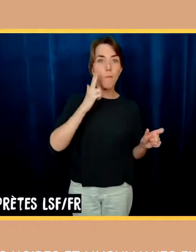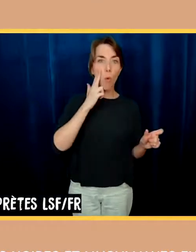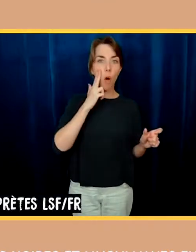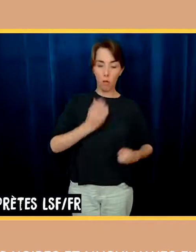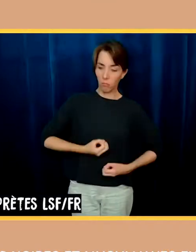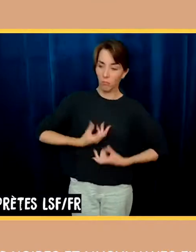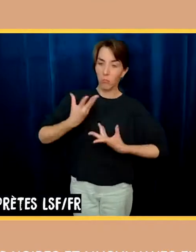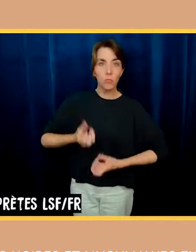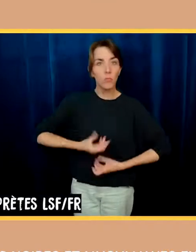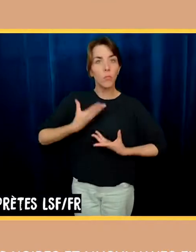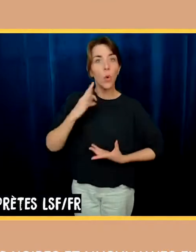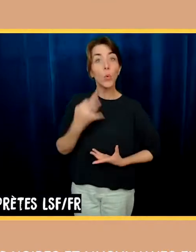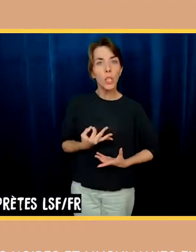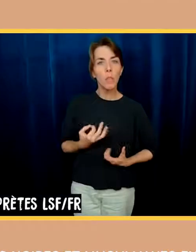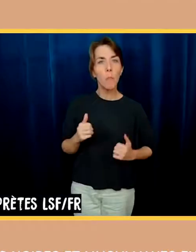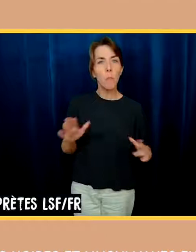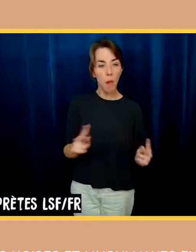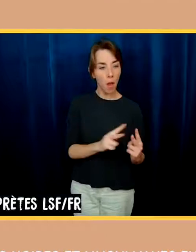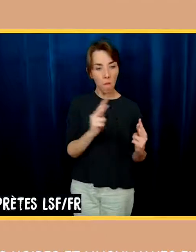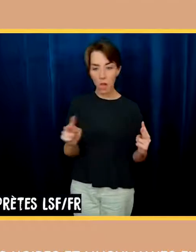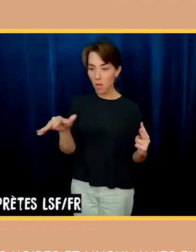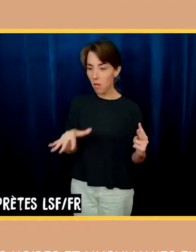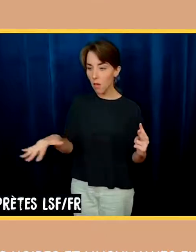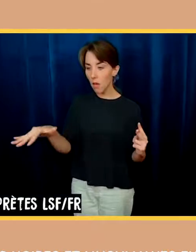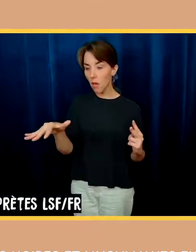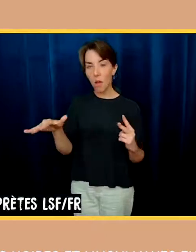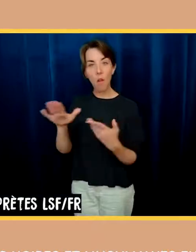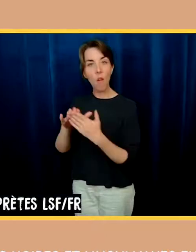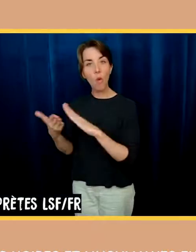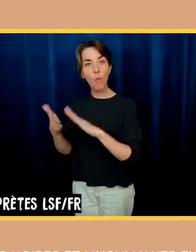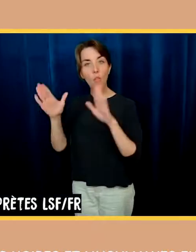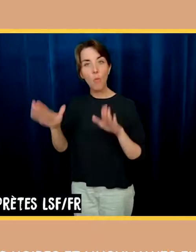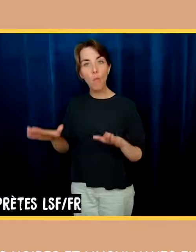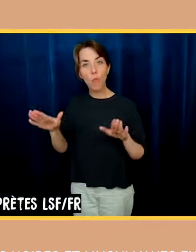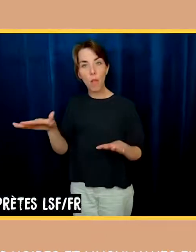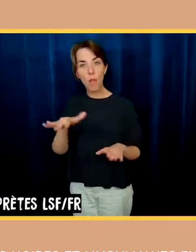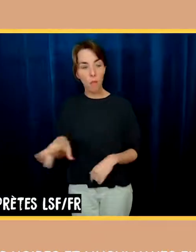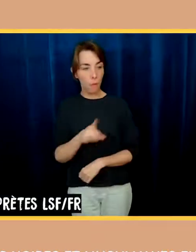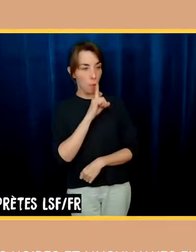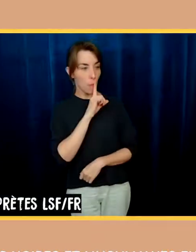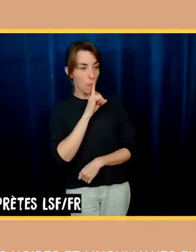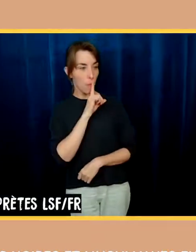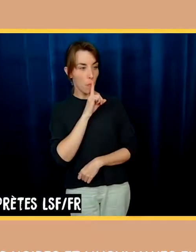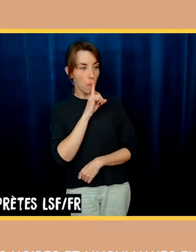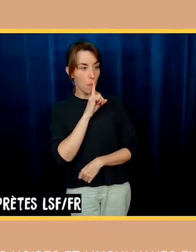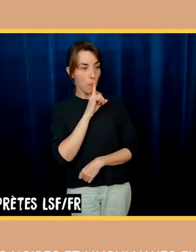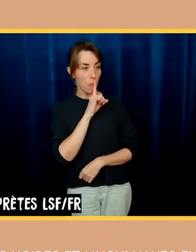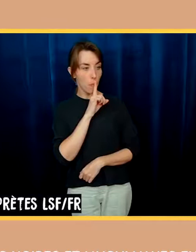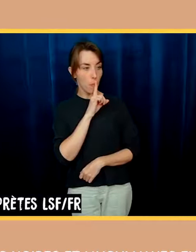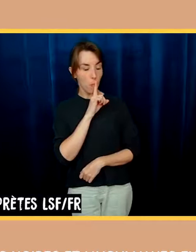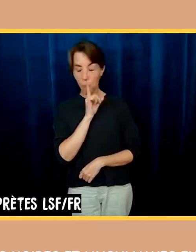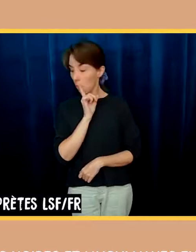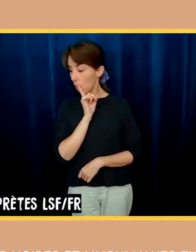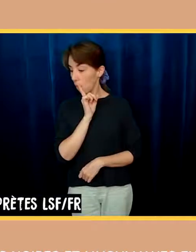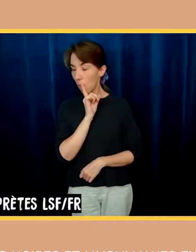retrouvent face au silence assourdissant de la communauté musulmane. C'est pour ça qu'il est important de les écouter, parce qu'elles